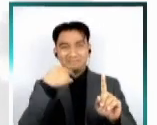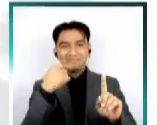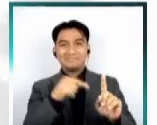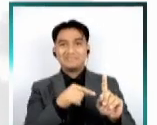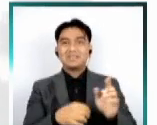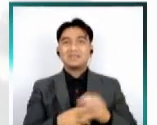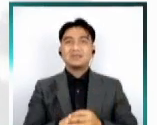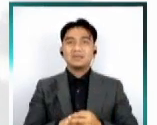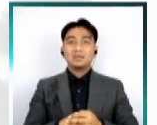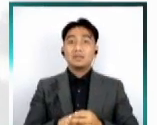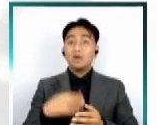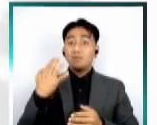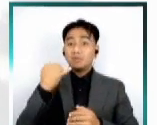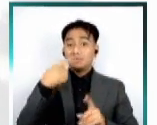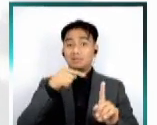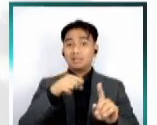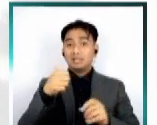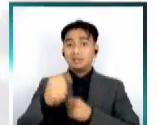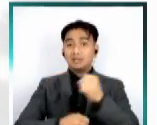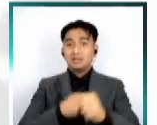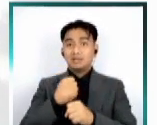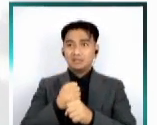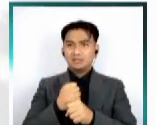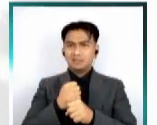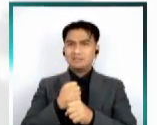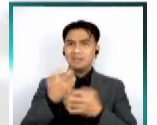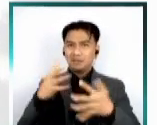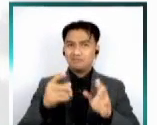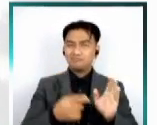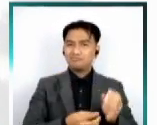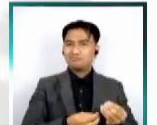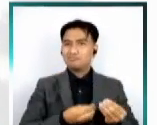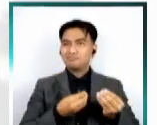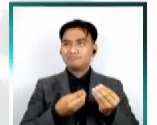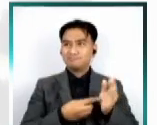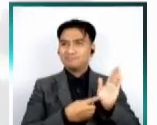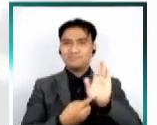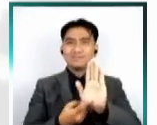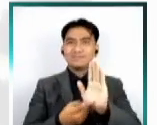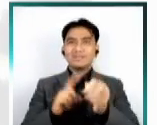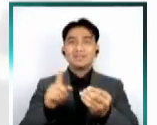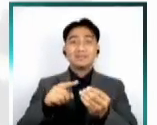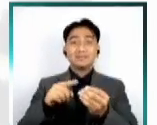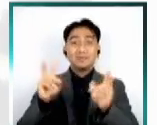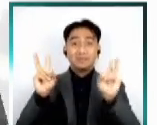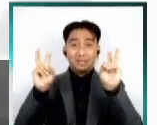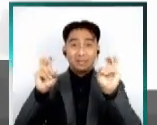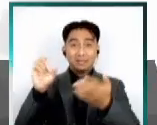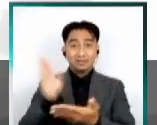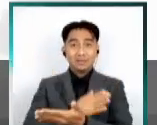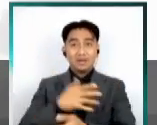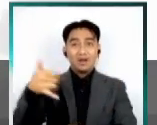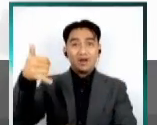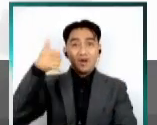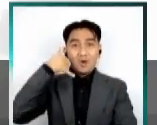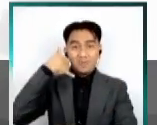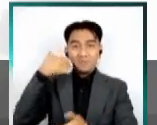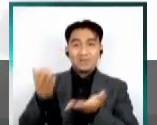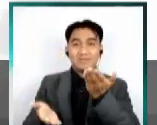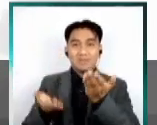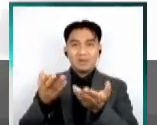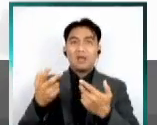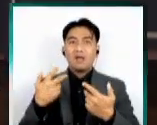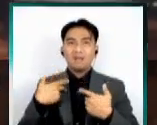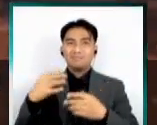pala nang i-release ang it's been 10 years. Grabe. Call Me Maybe na nakakuha ng dalawang Grammy